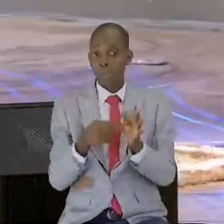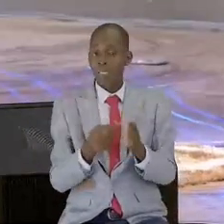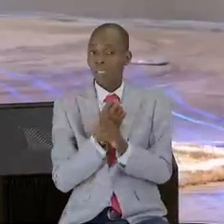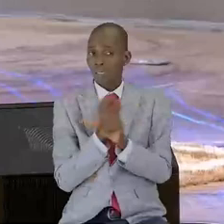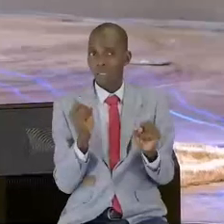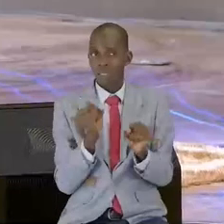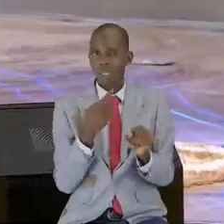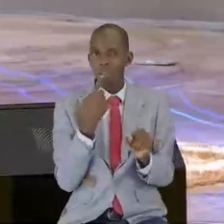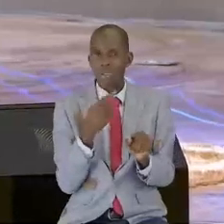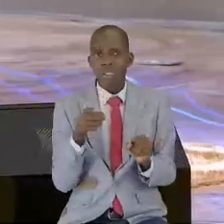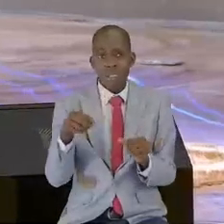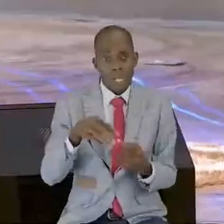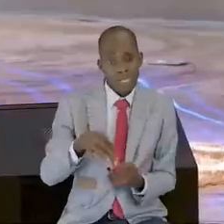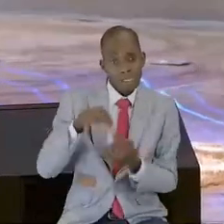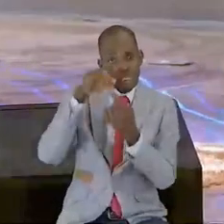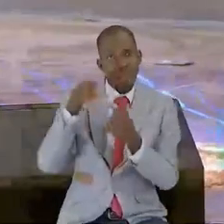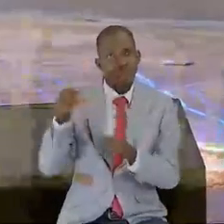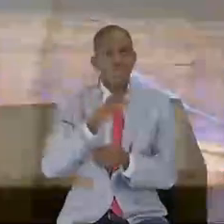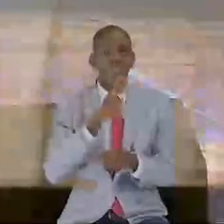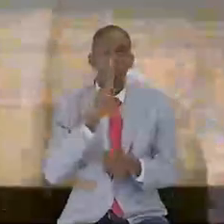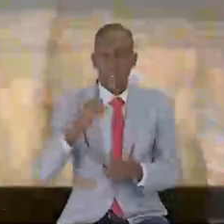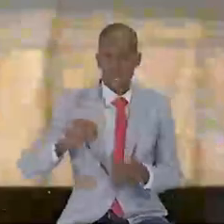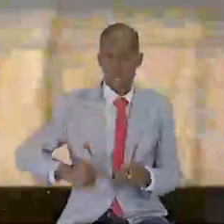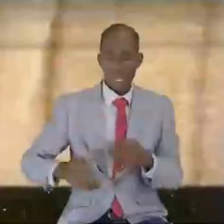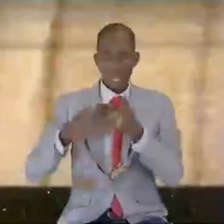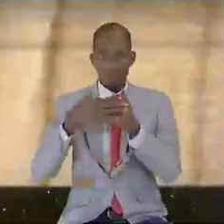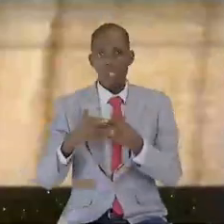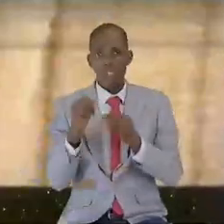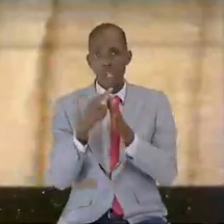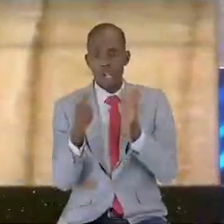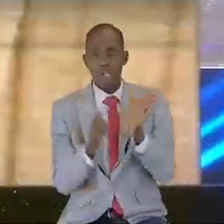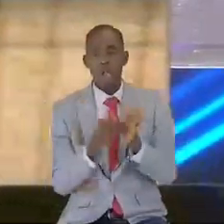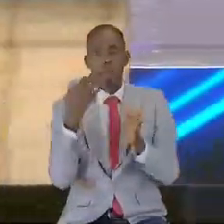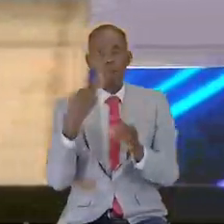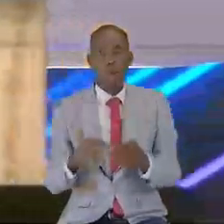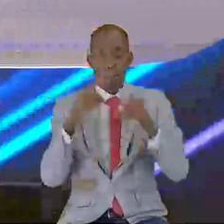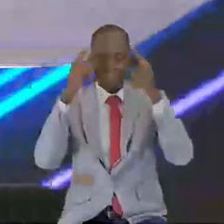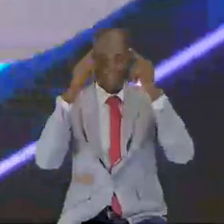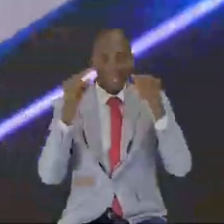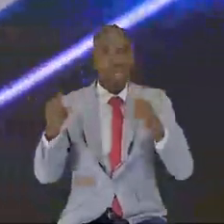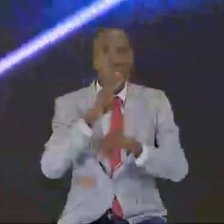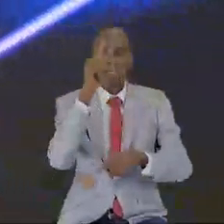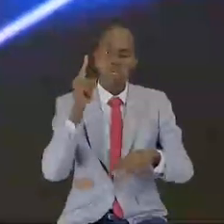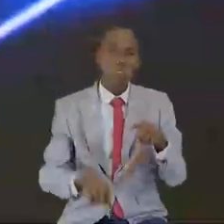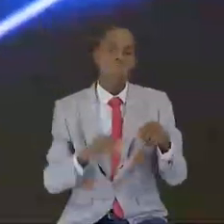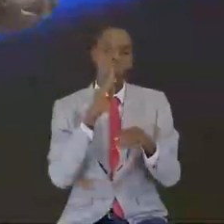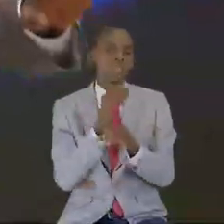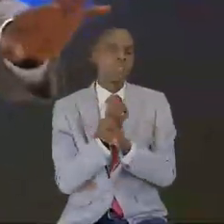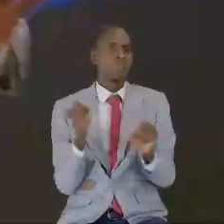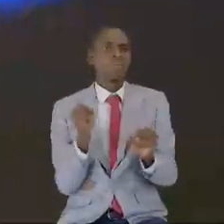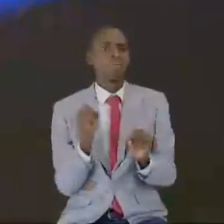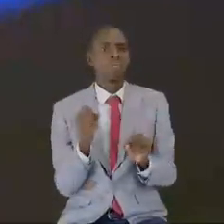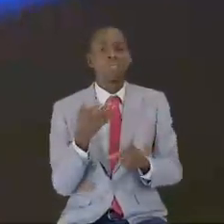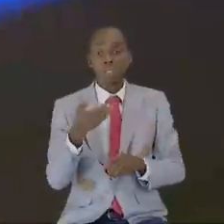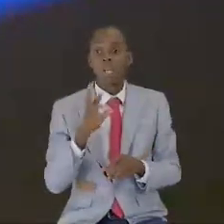vous n'êtes circoncis selon le rite de Moïse, vous ne pouvez être sauvés. Ils étaient déjà